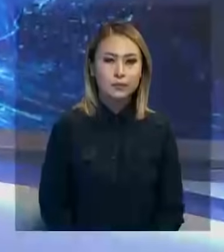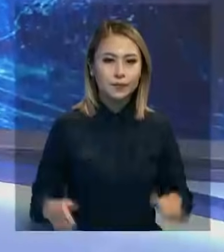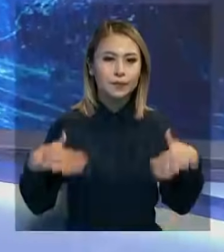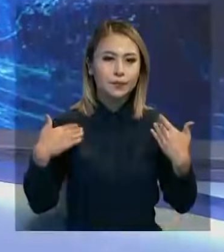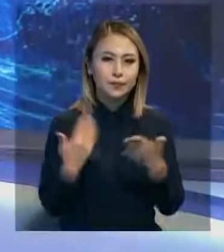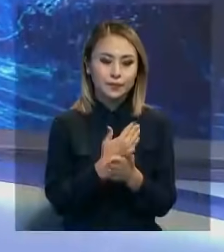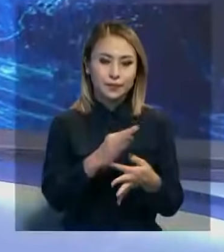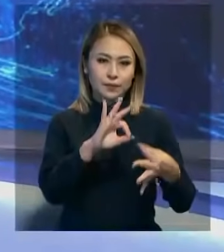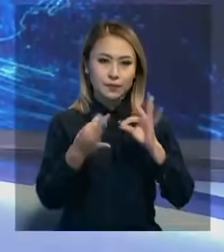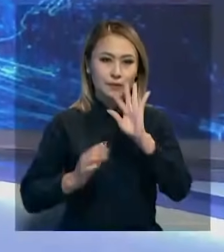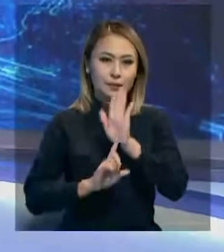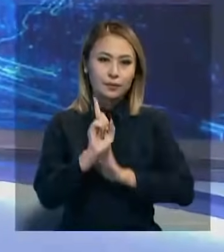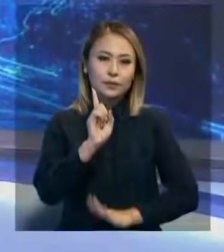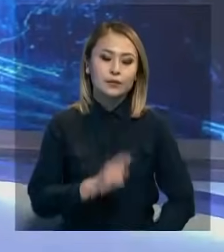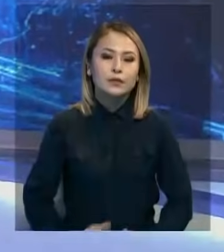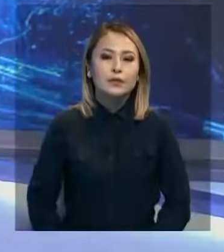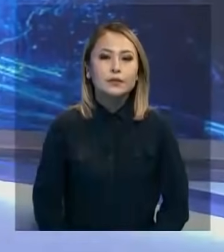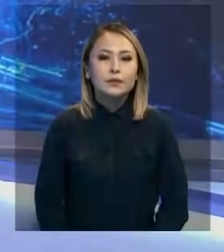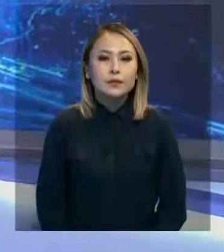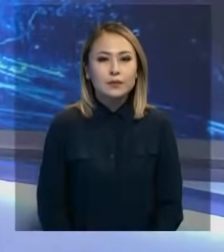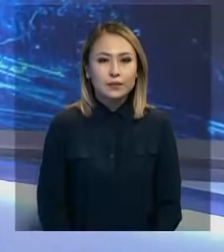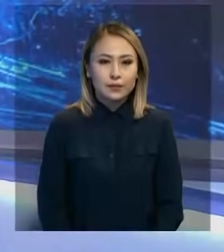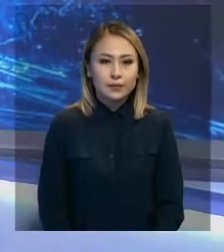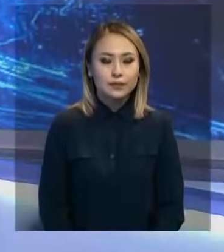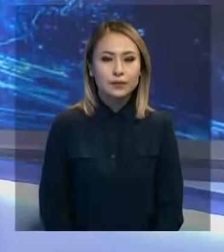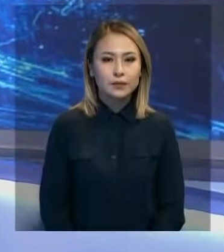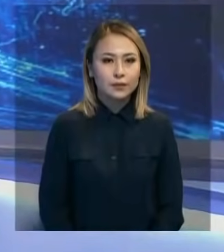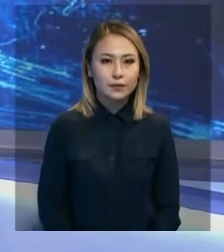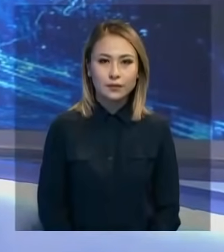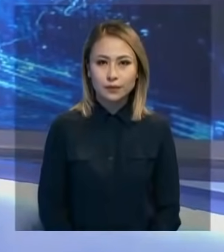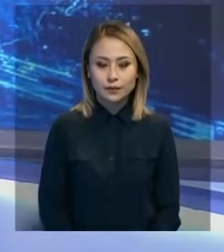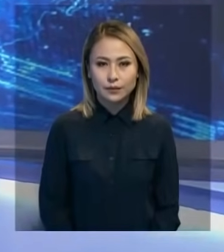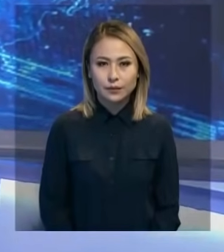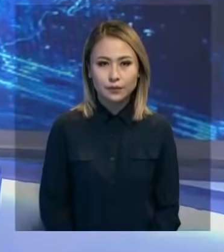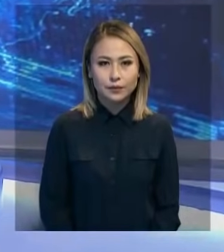Ассаламу алейкум, эфирде жаңалықтар студияда Азамат Әбілқайыр, сурдоудармада Жанбота Сәрсенбаева.